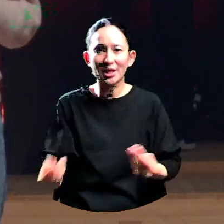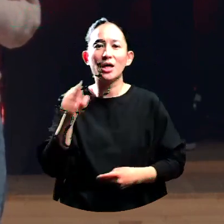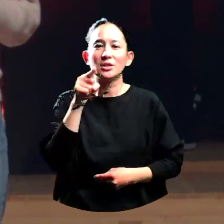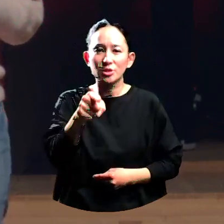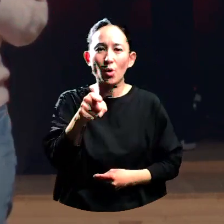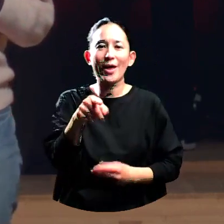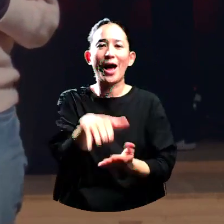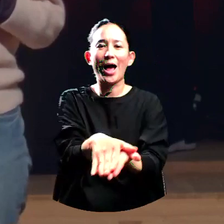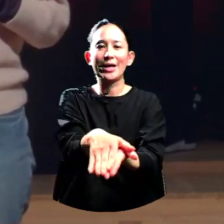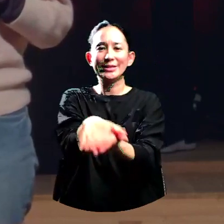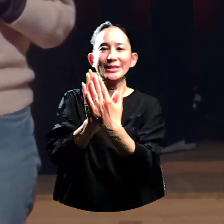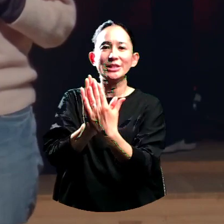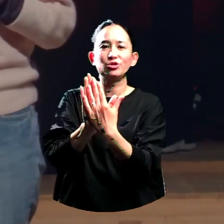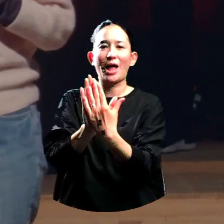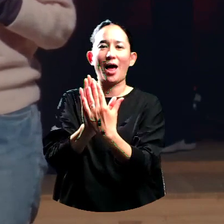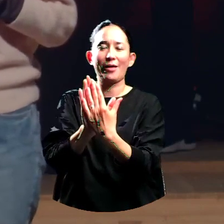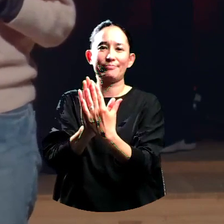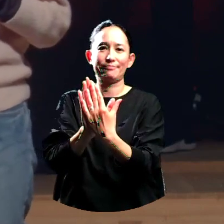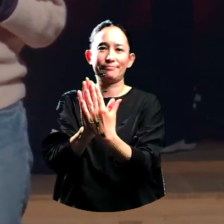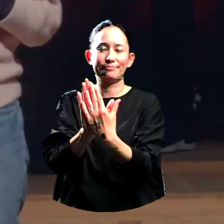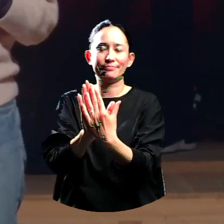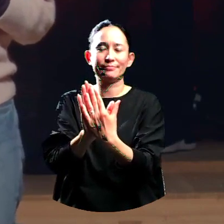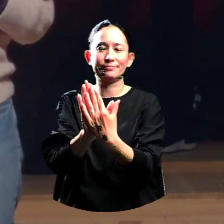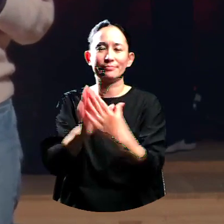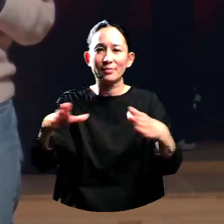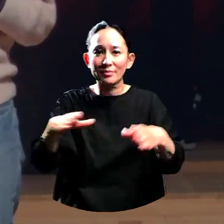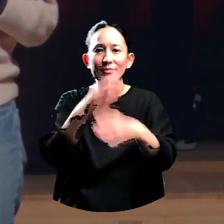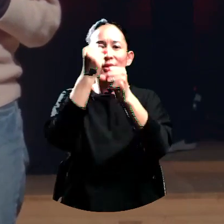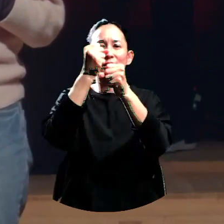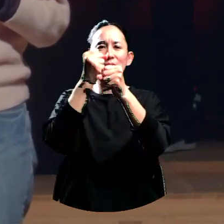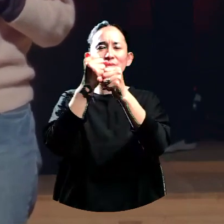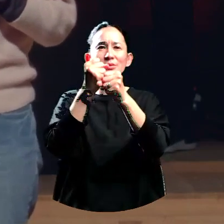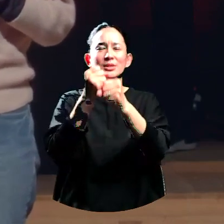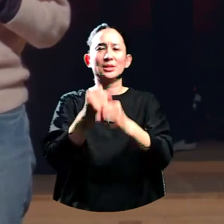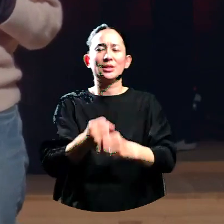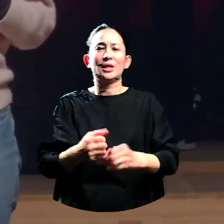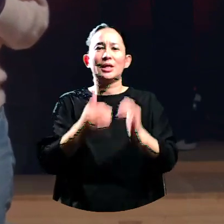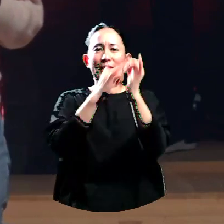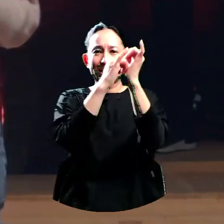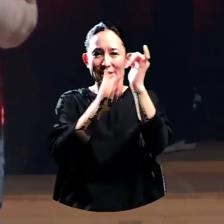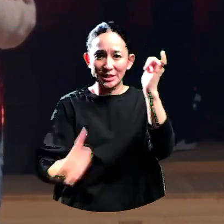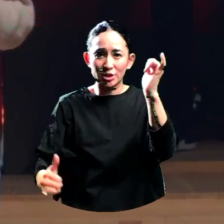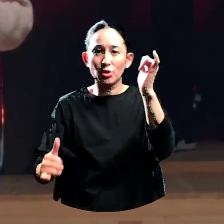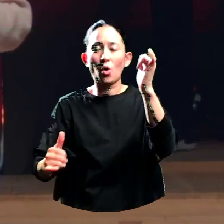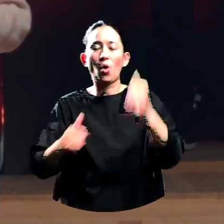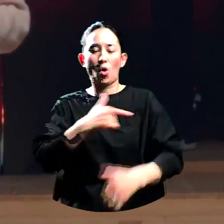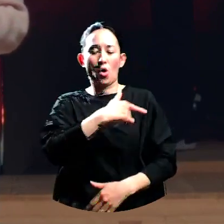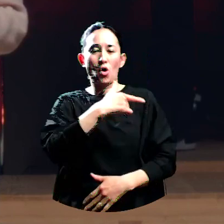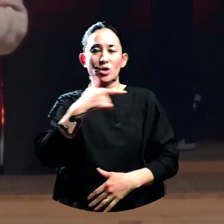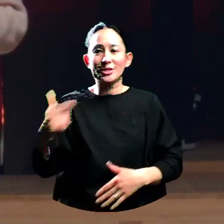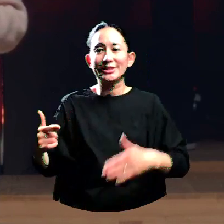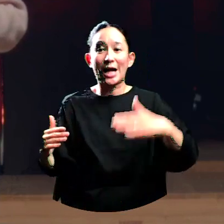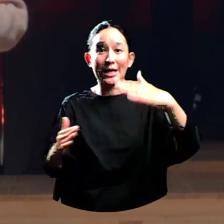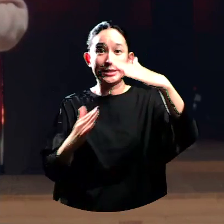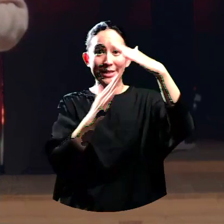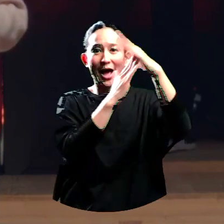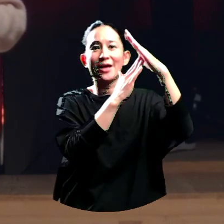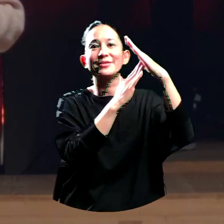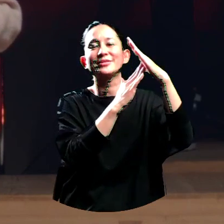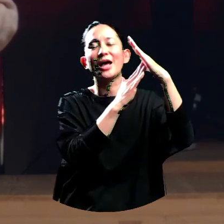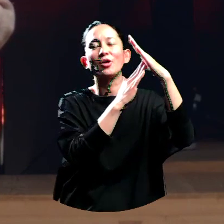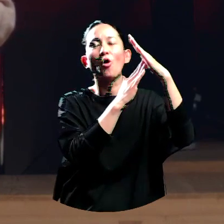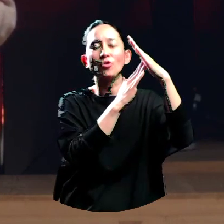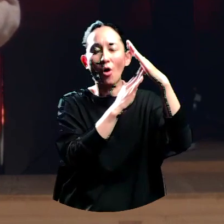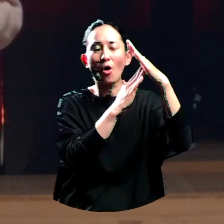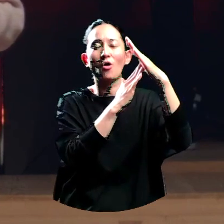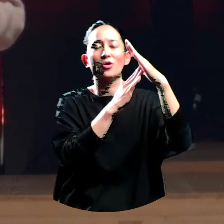the death and that is Easter. つまり史上最大のグッドニュースはイースターなんです。 And